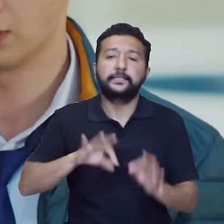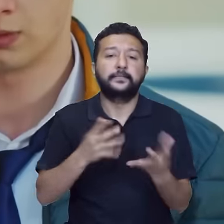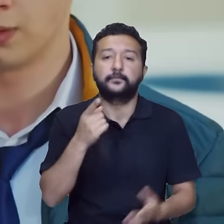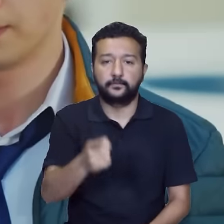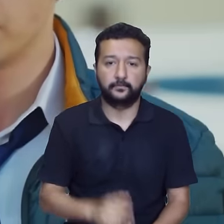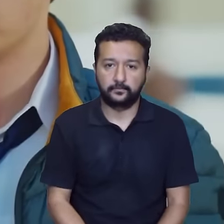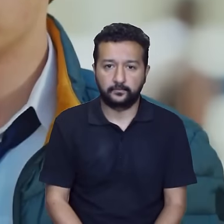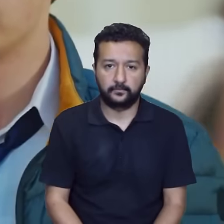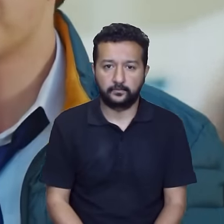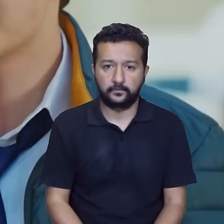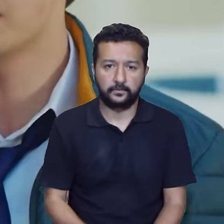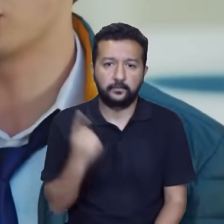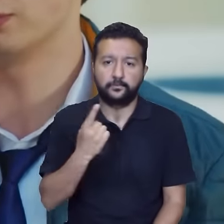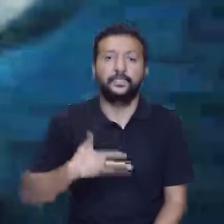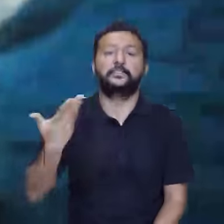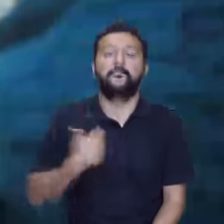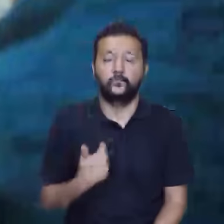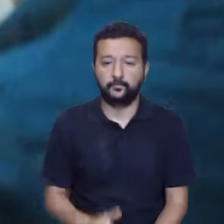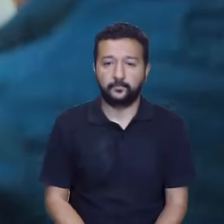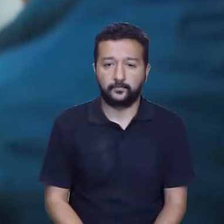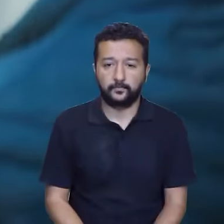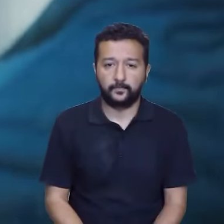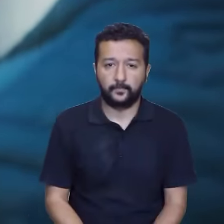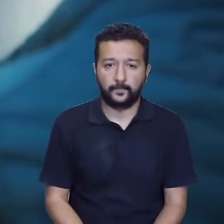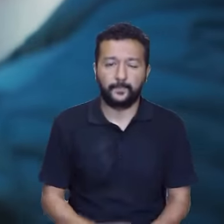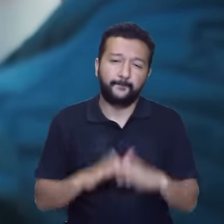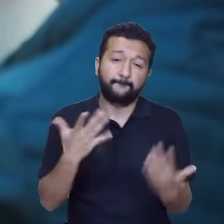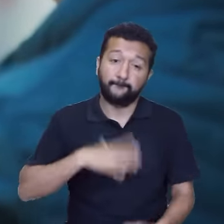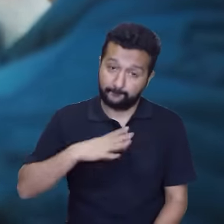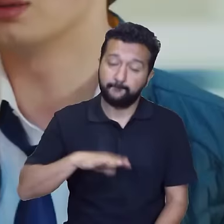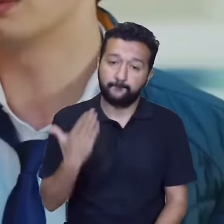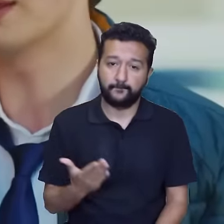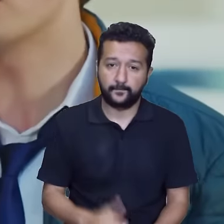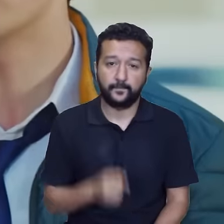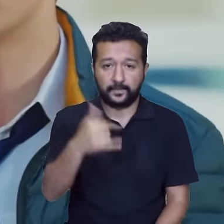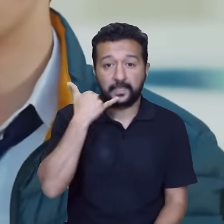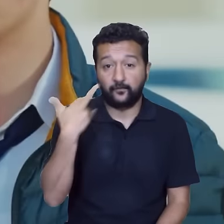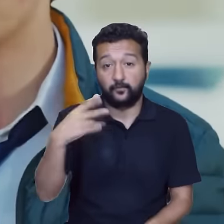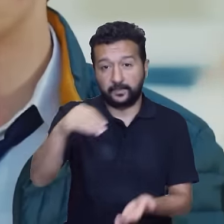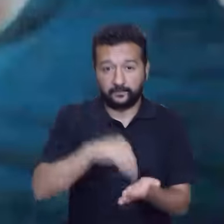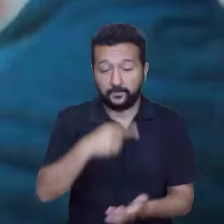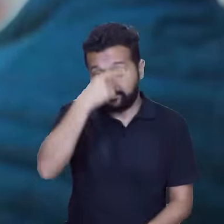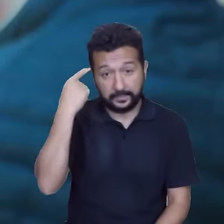istiyorsun? Bir şey istemiyorum. Yani istiyorum. Telefonunu versen belki.